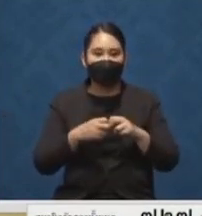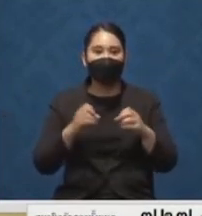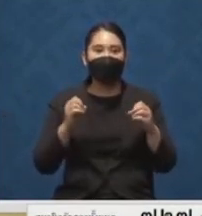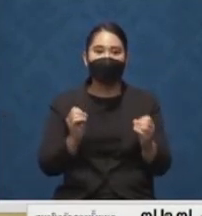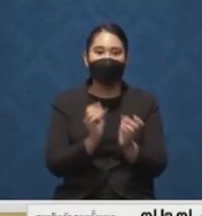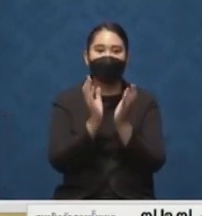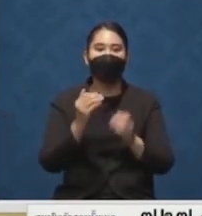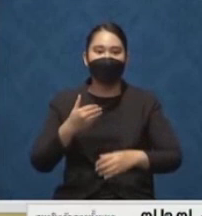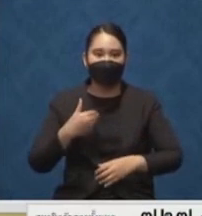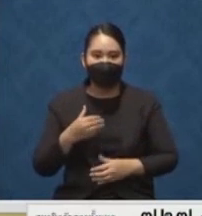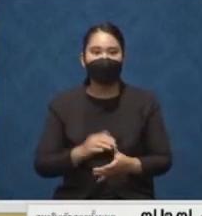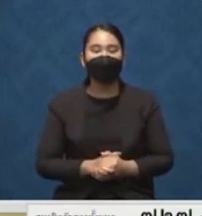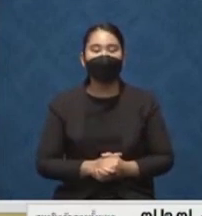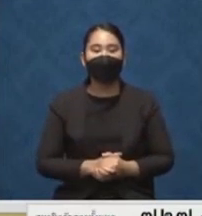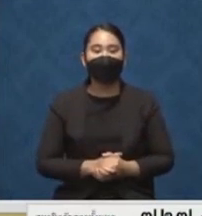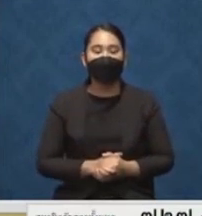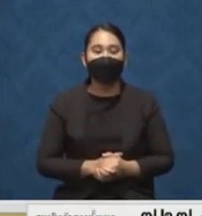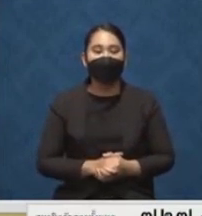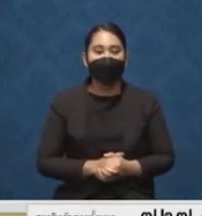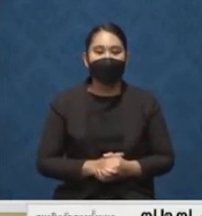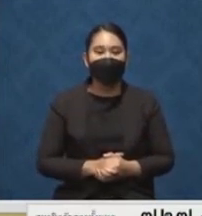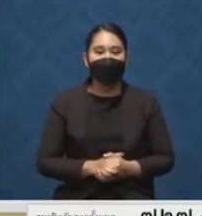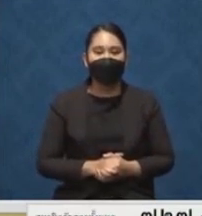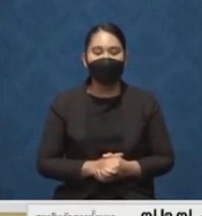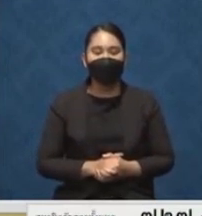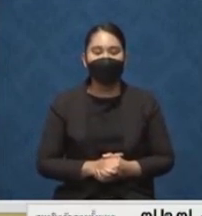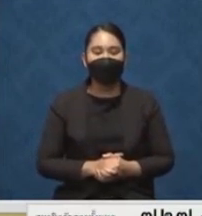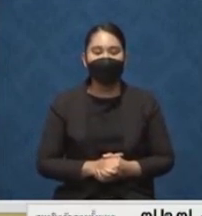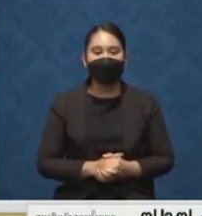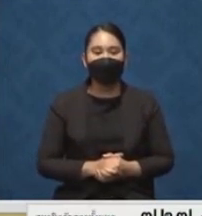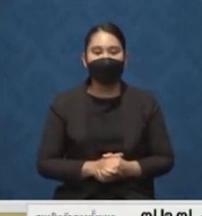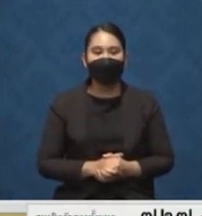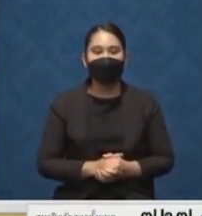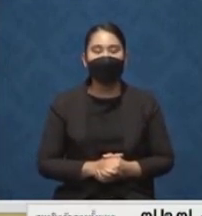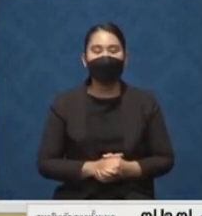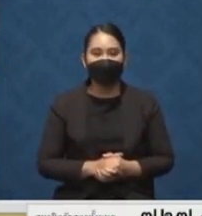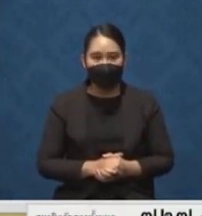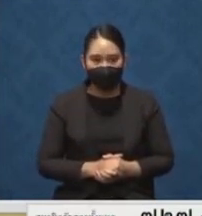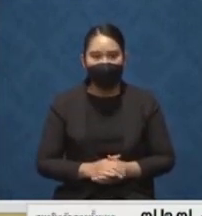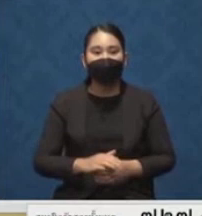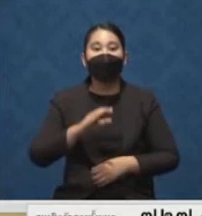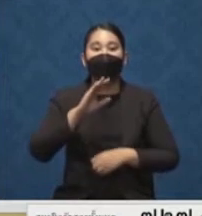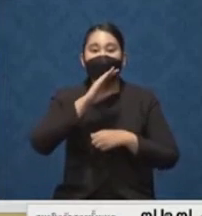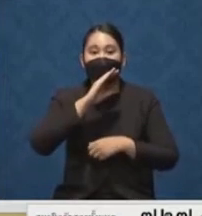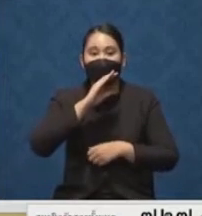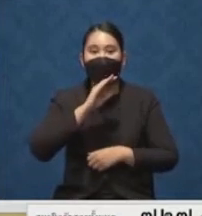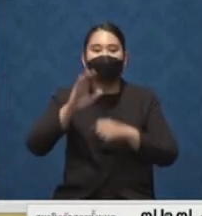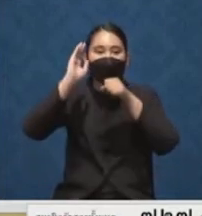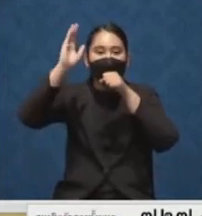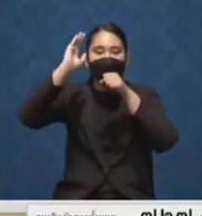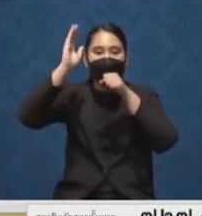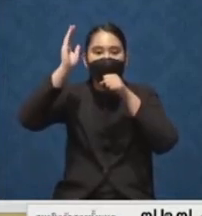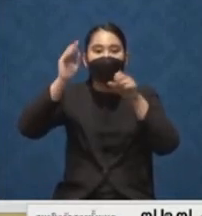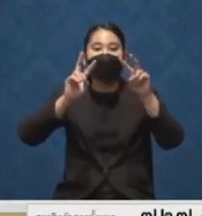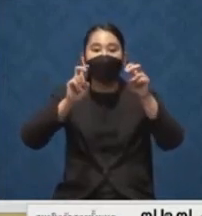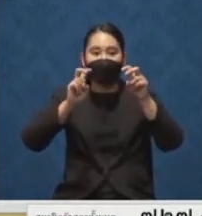ทกกันซึ่งถ้าท่านพูดอยู่ในขอบเขตนะครับ